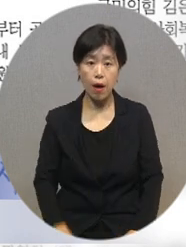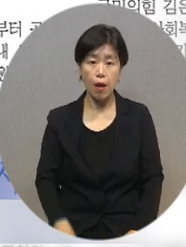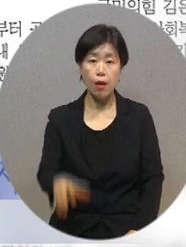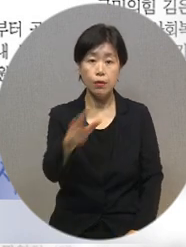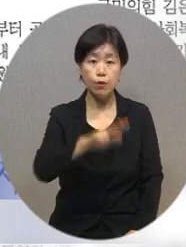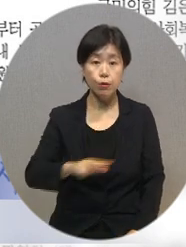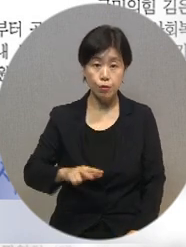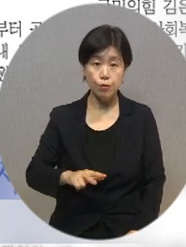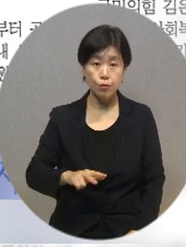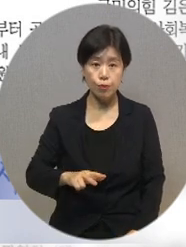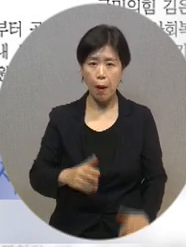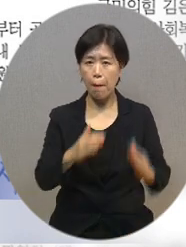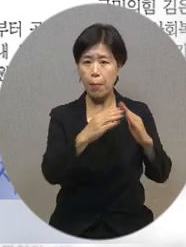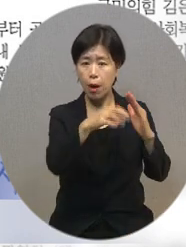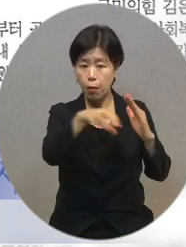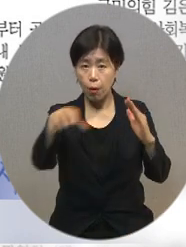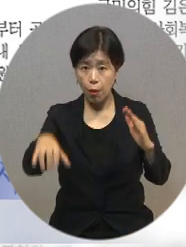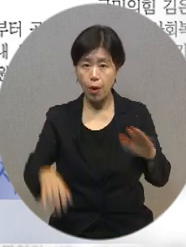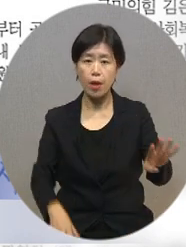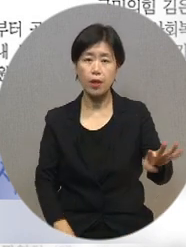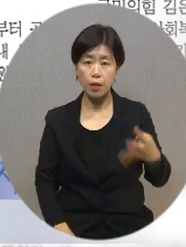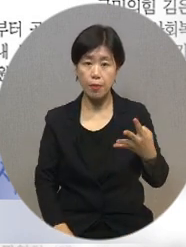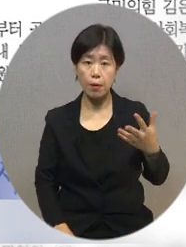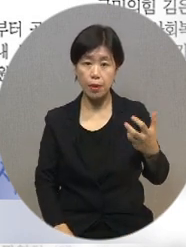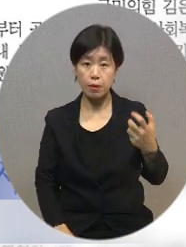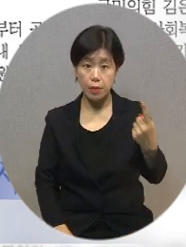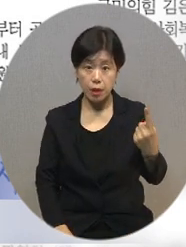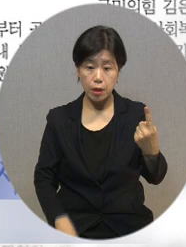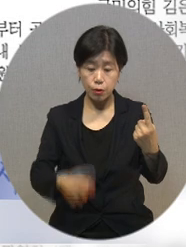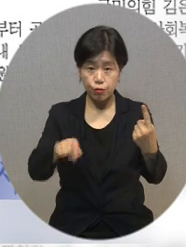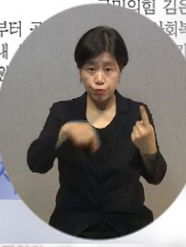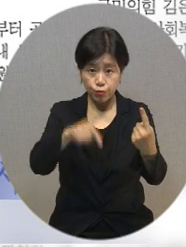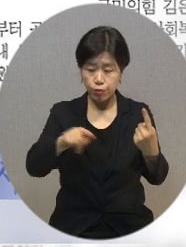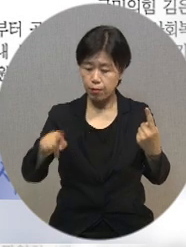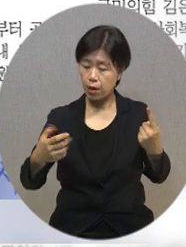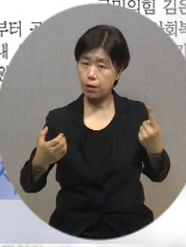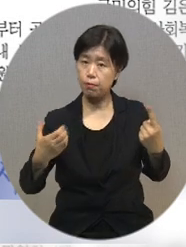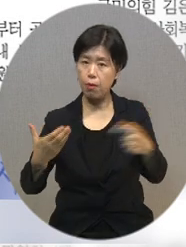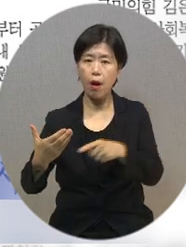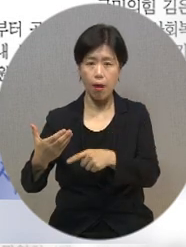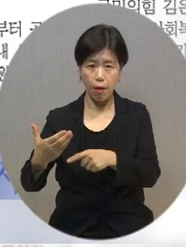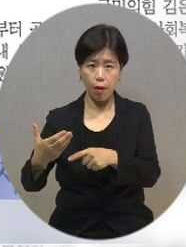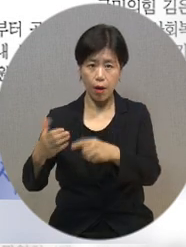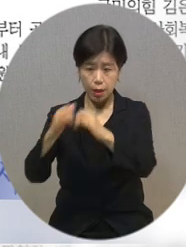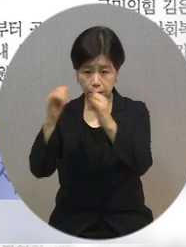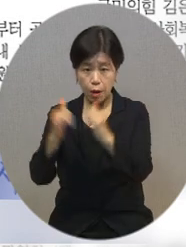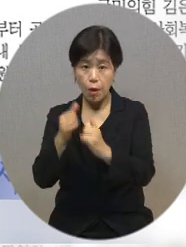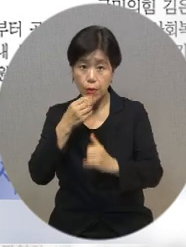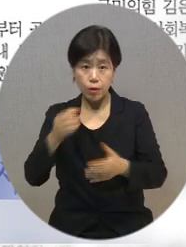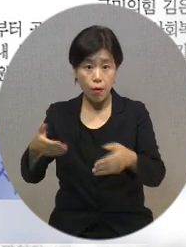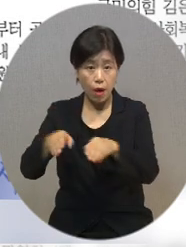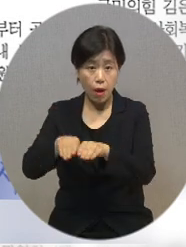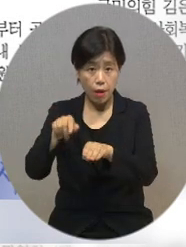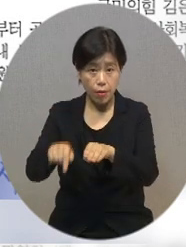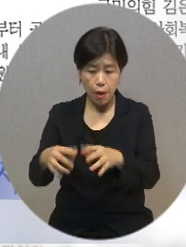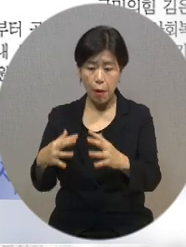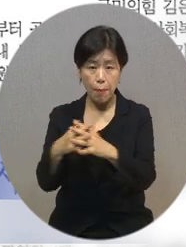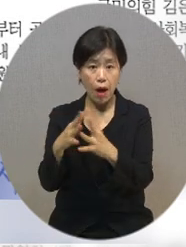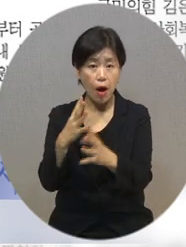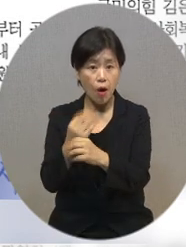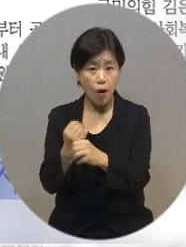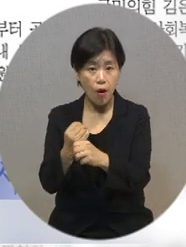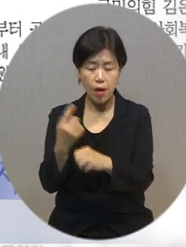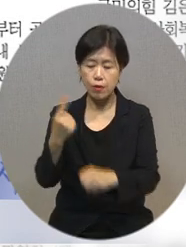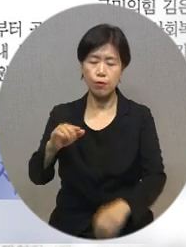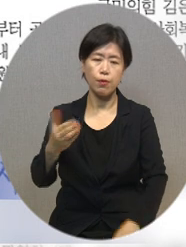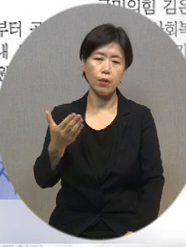전국 사회복지관 400여 한계 소중 49개 사회복지관이 1995년 이전에